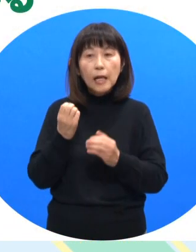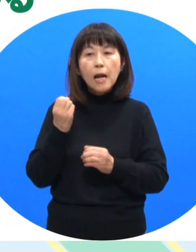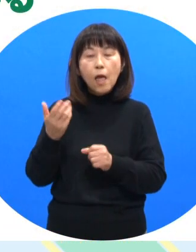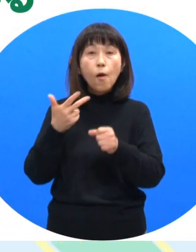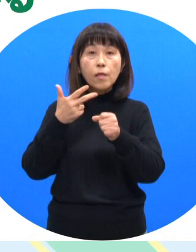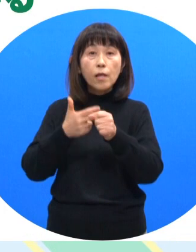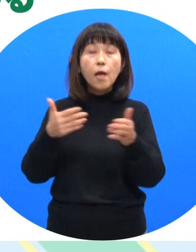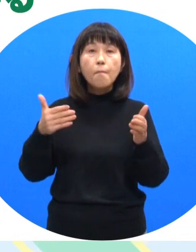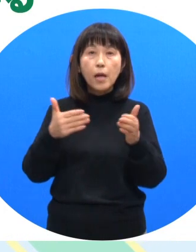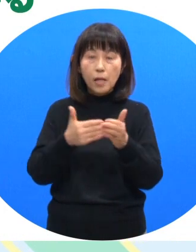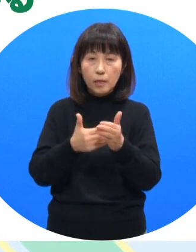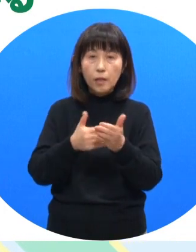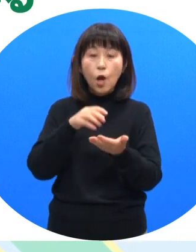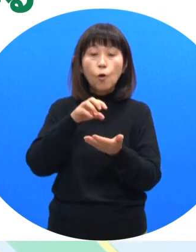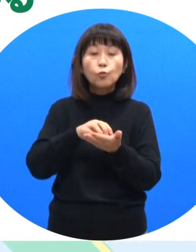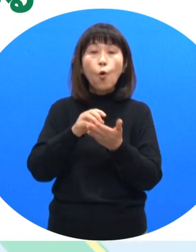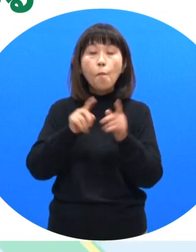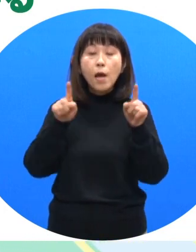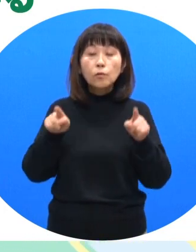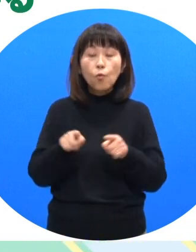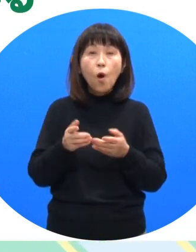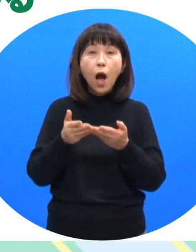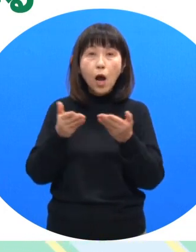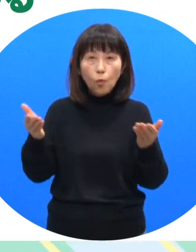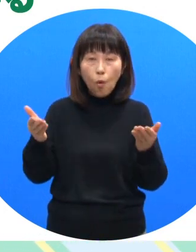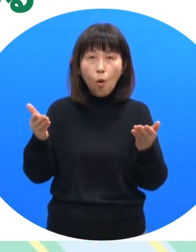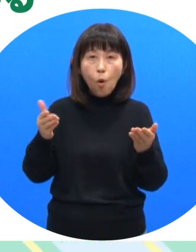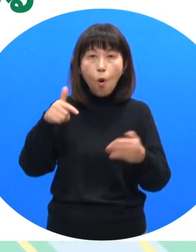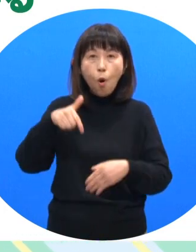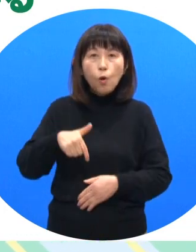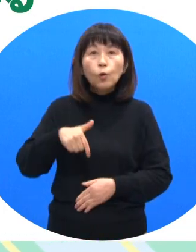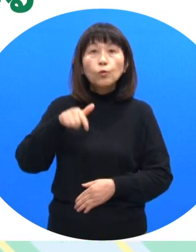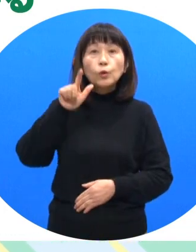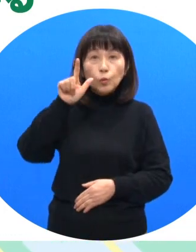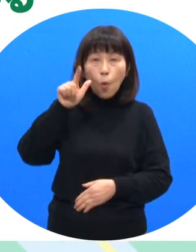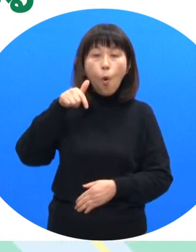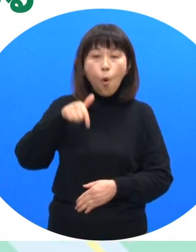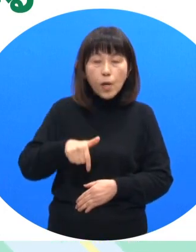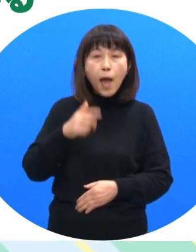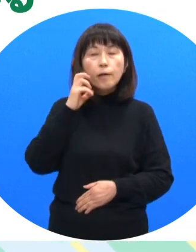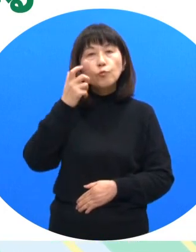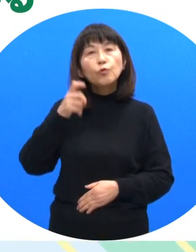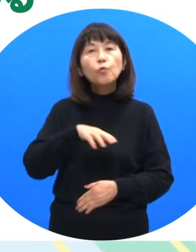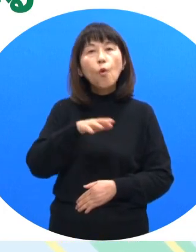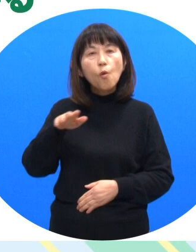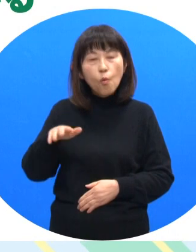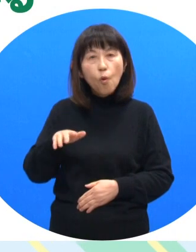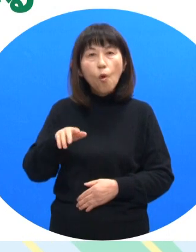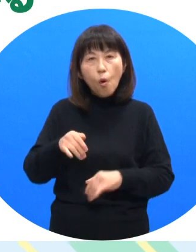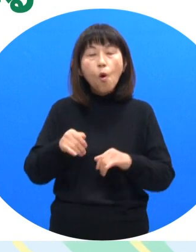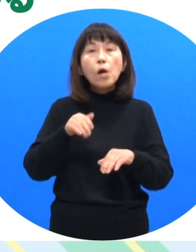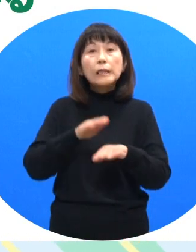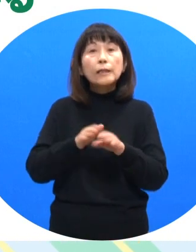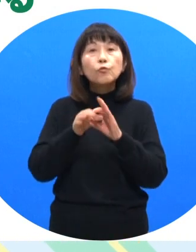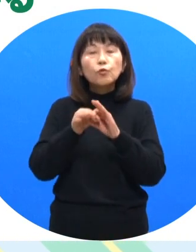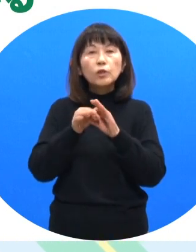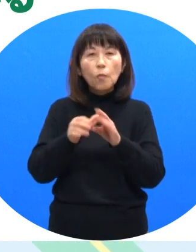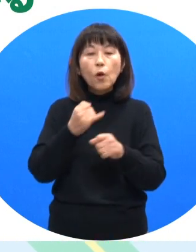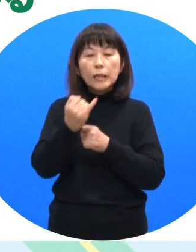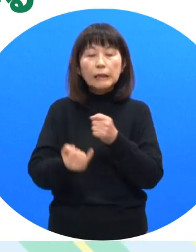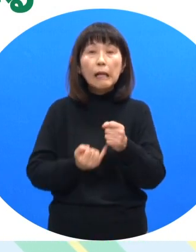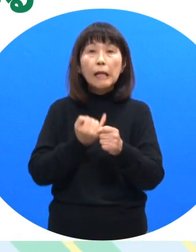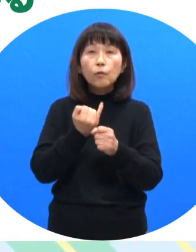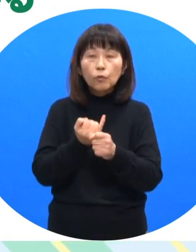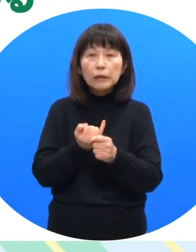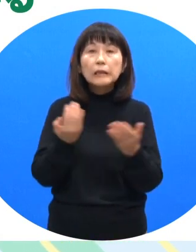年度までに証明書の発行や上下水道の利用などの手続きもオンライン化を進めることを申し合わせています